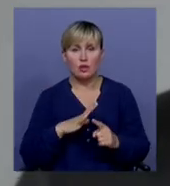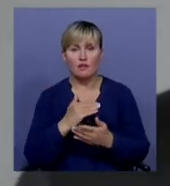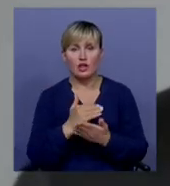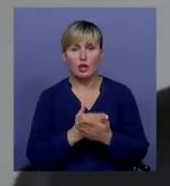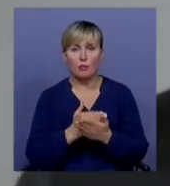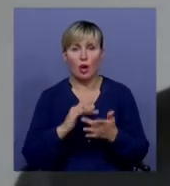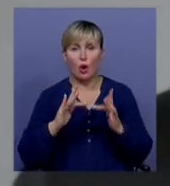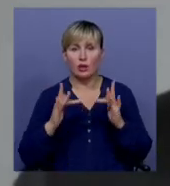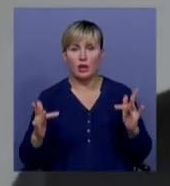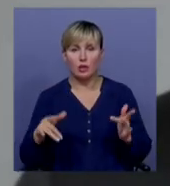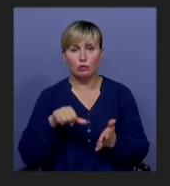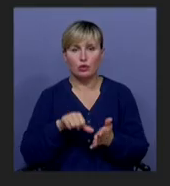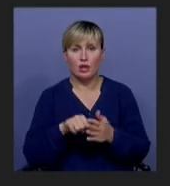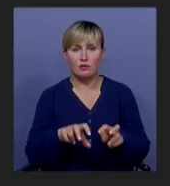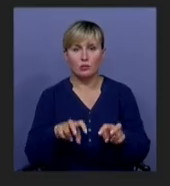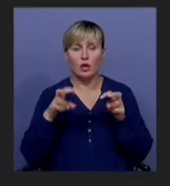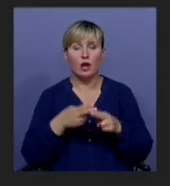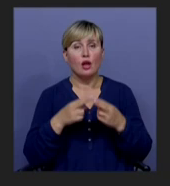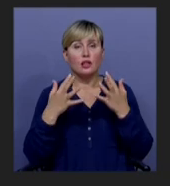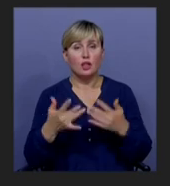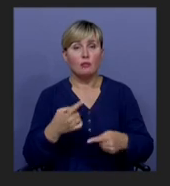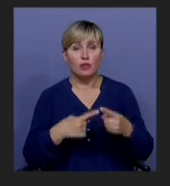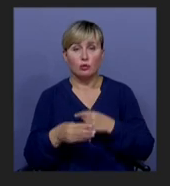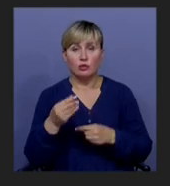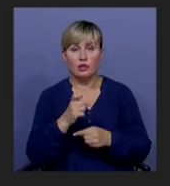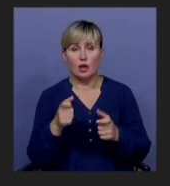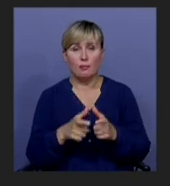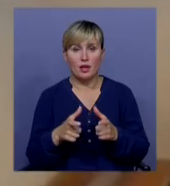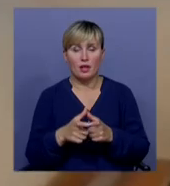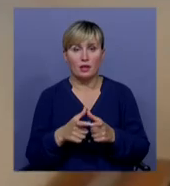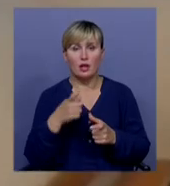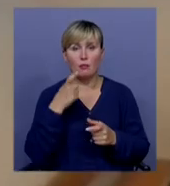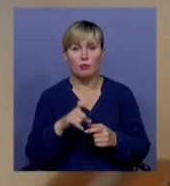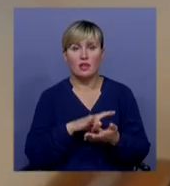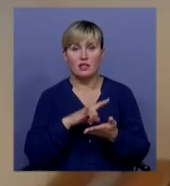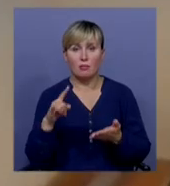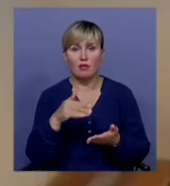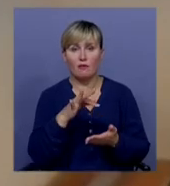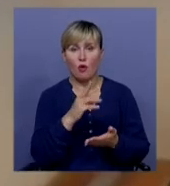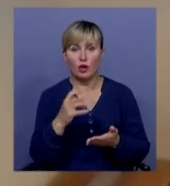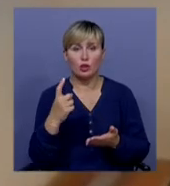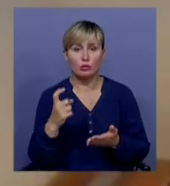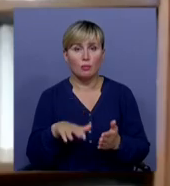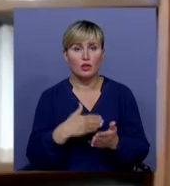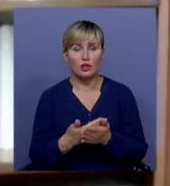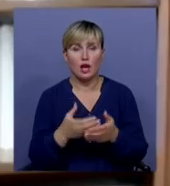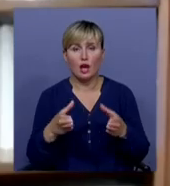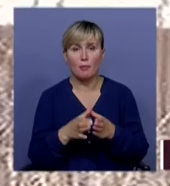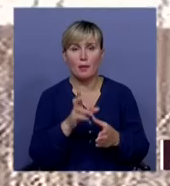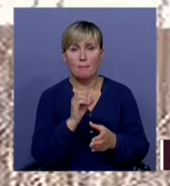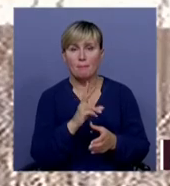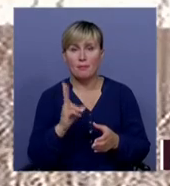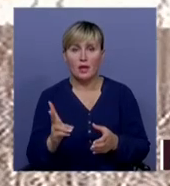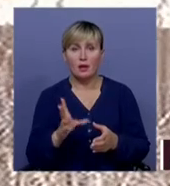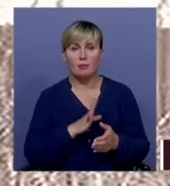онлайн с участием пассажиров, которые требуют вернуть деньги за билеты. Напомним, самолет Фокер 100, принадлежавший компании БКР,